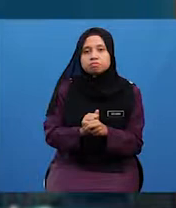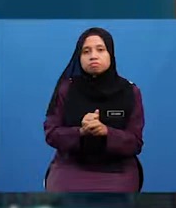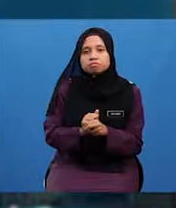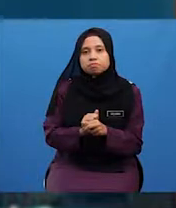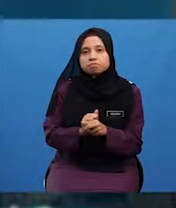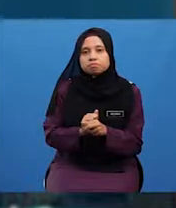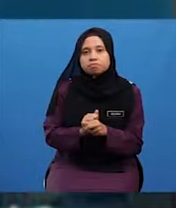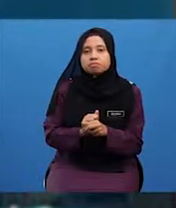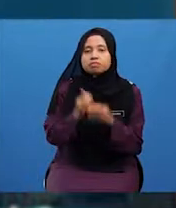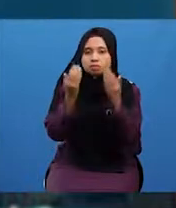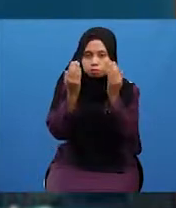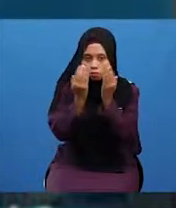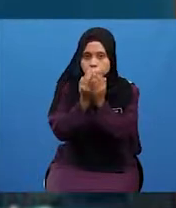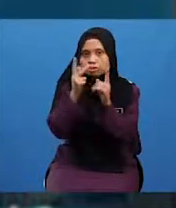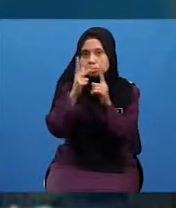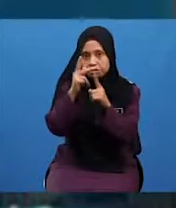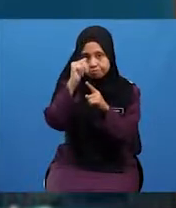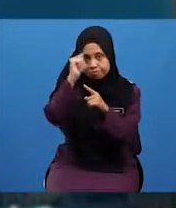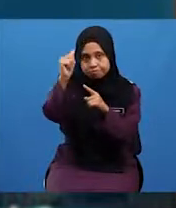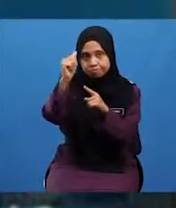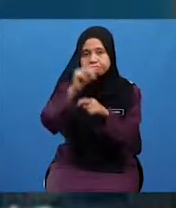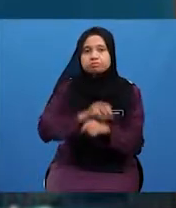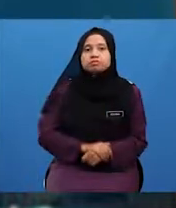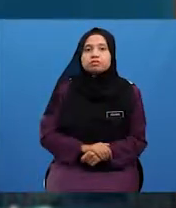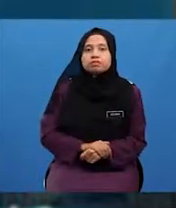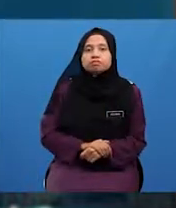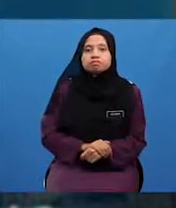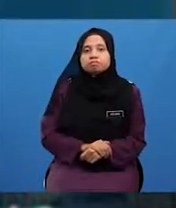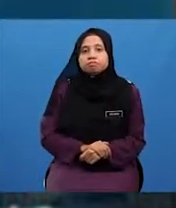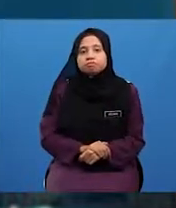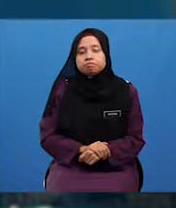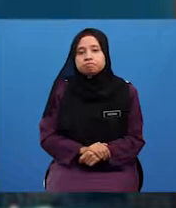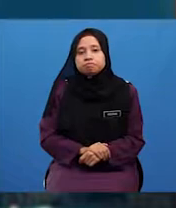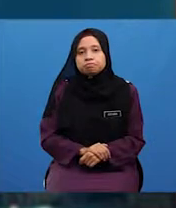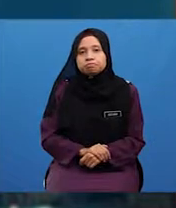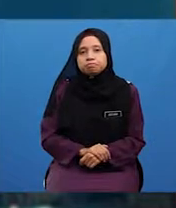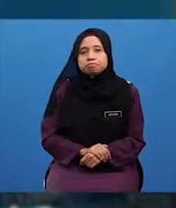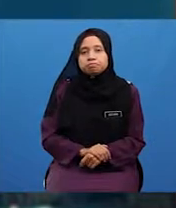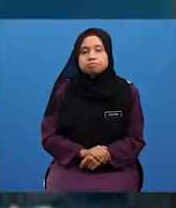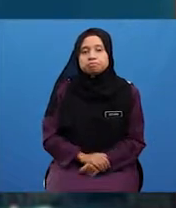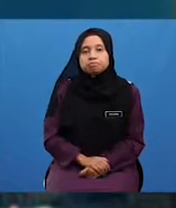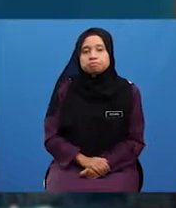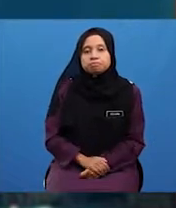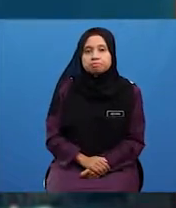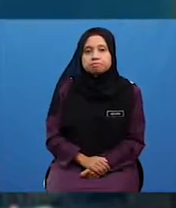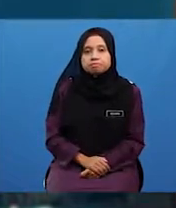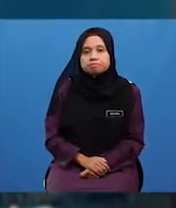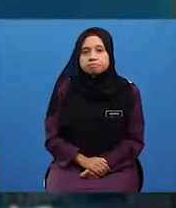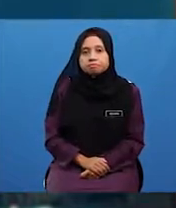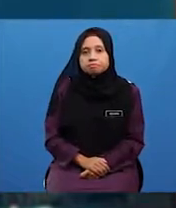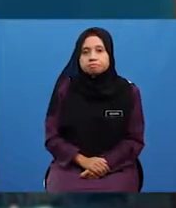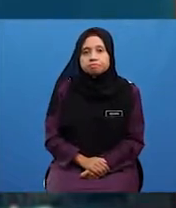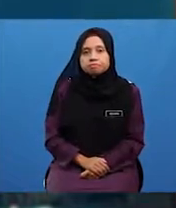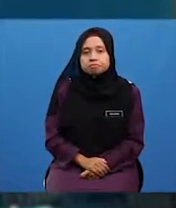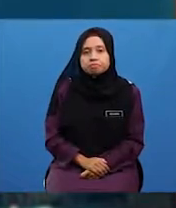Bismillahirrahmanirrahim. Alhamdulillahi rabbil alamin. Wassalatu wassalamu ala ashrafil anbiya wal